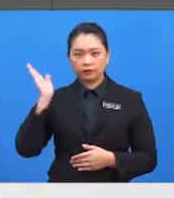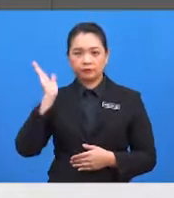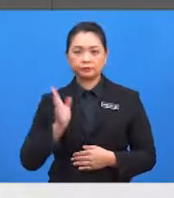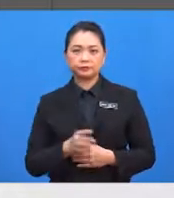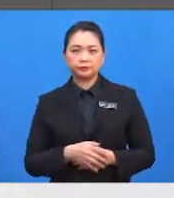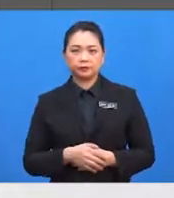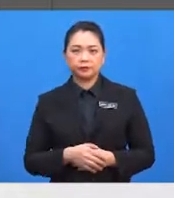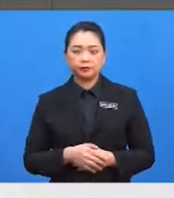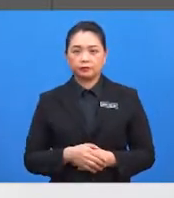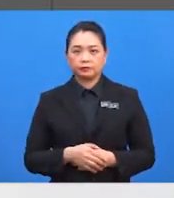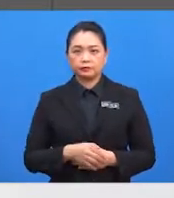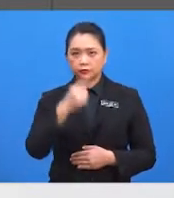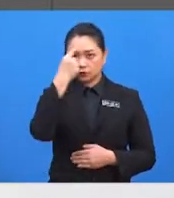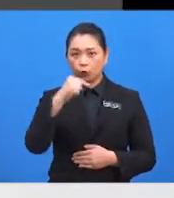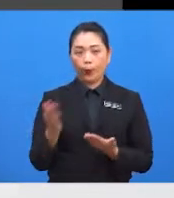Bagi halaman pertama,